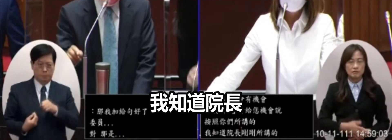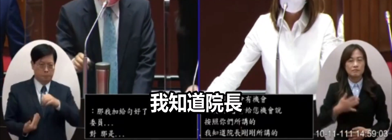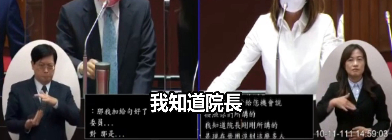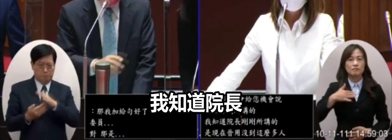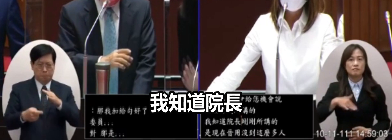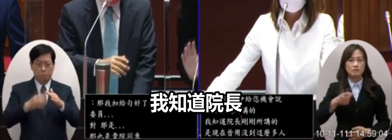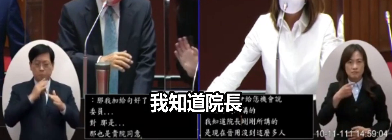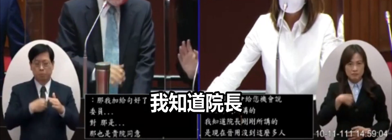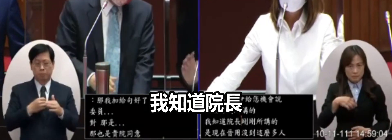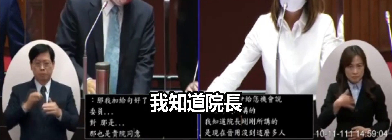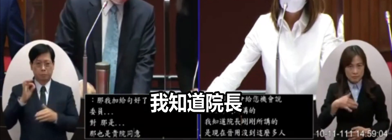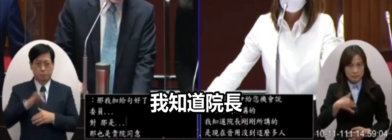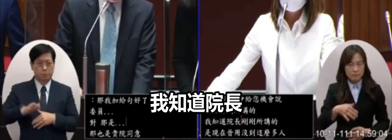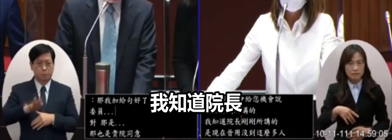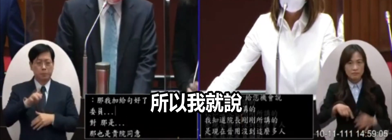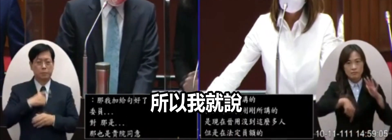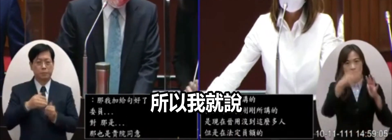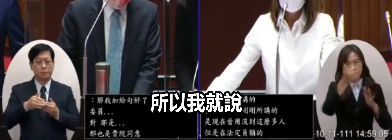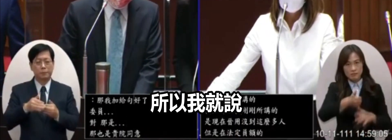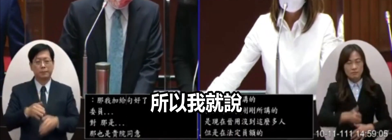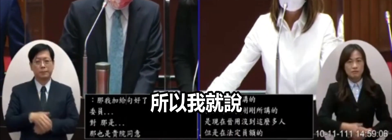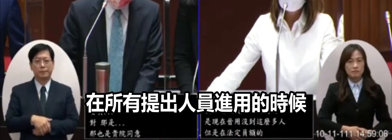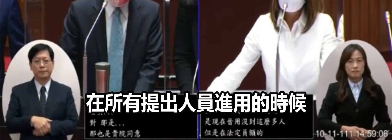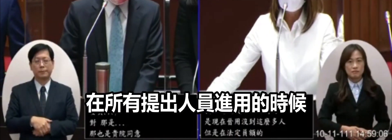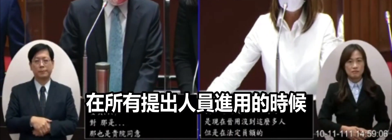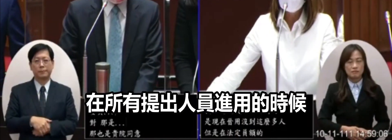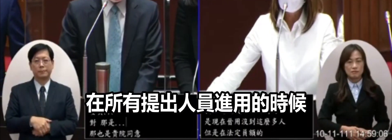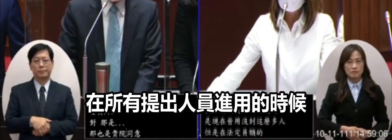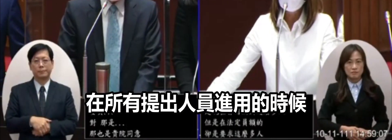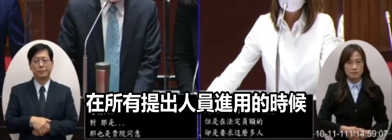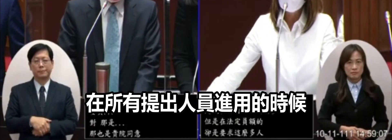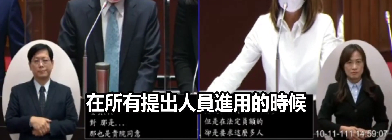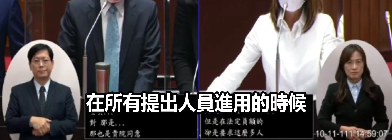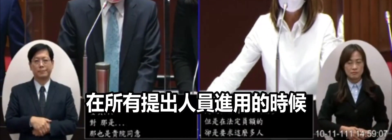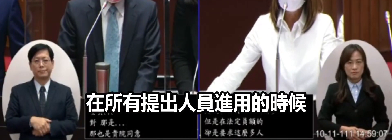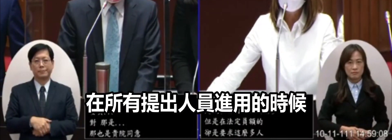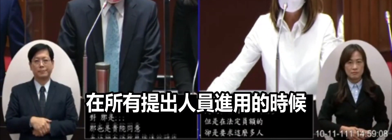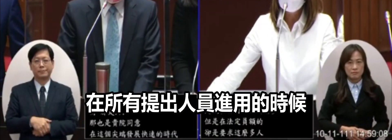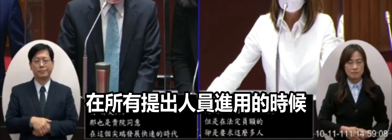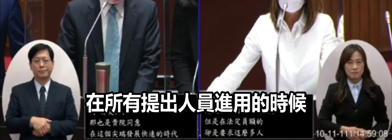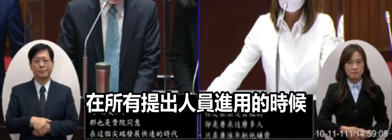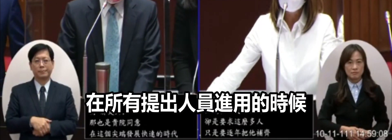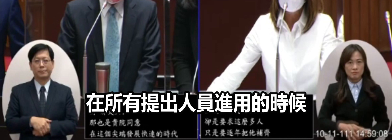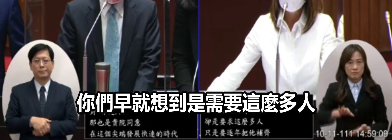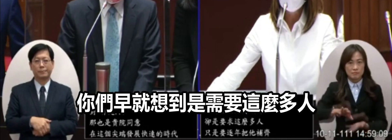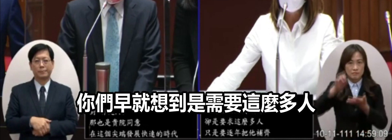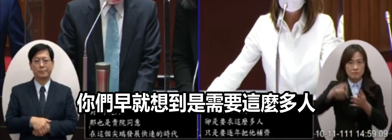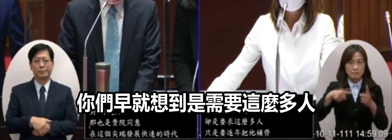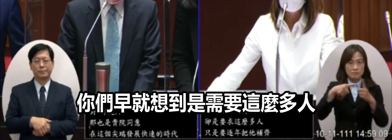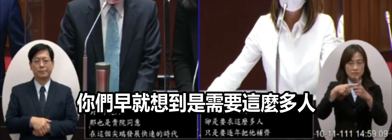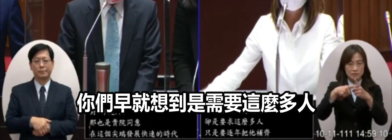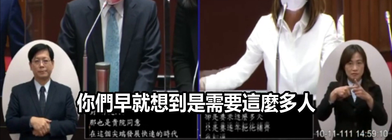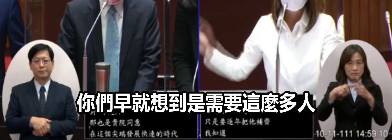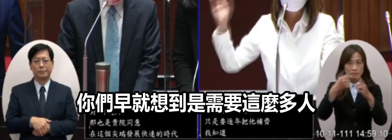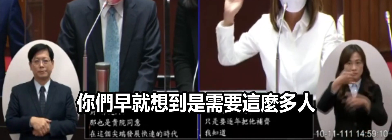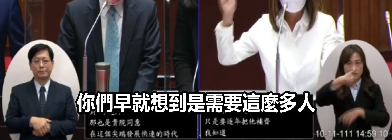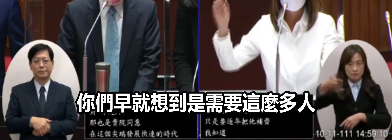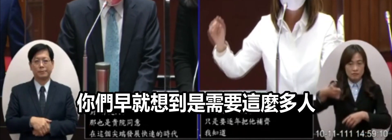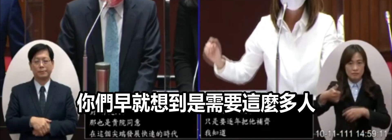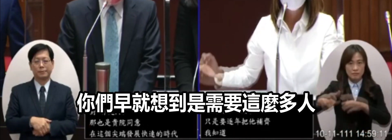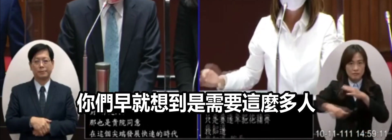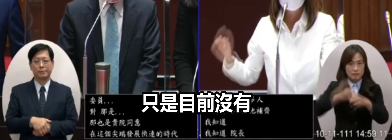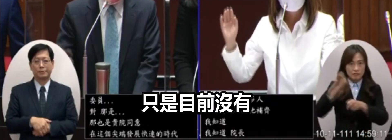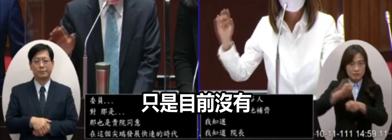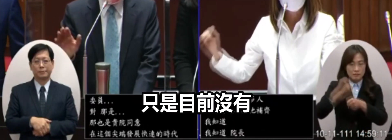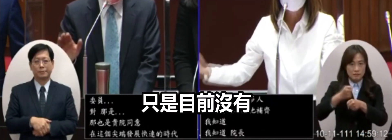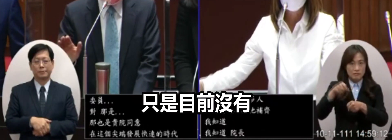代， 我知道院长，所以我就说在所有提出这个人员禁用的时候，你们早就想到是要需要